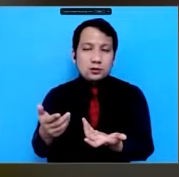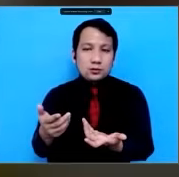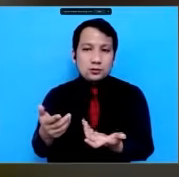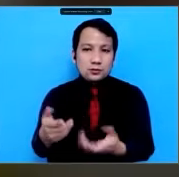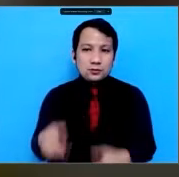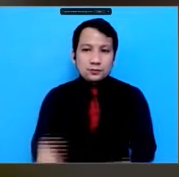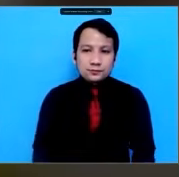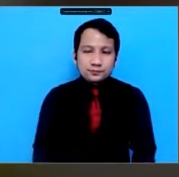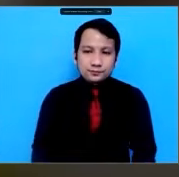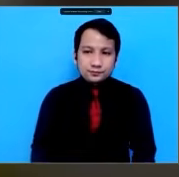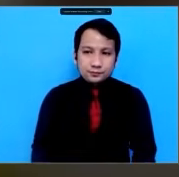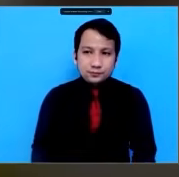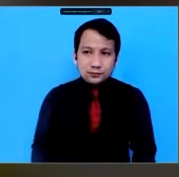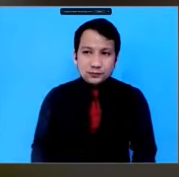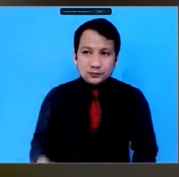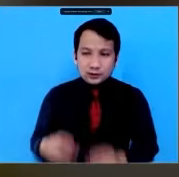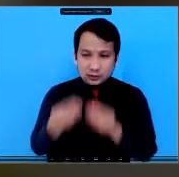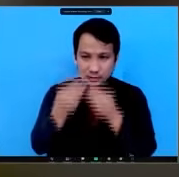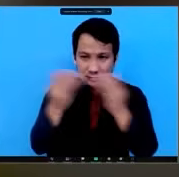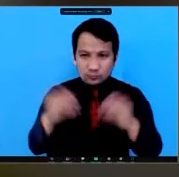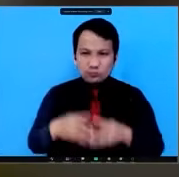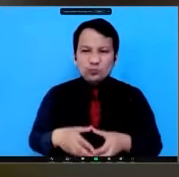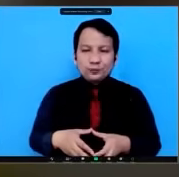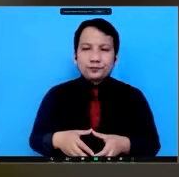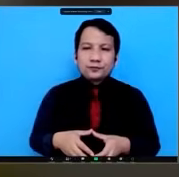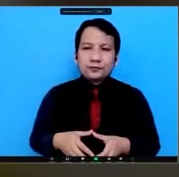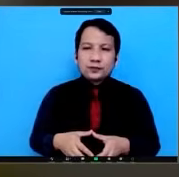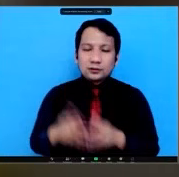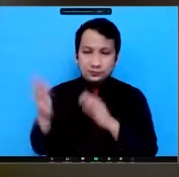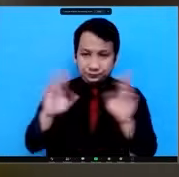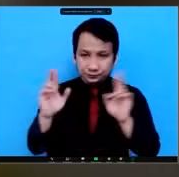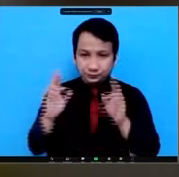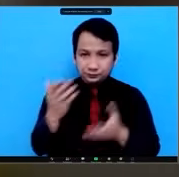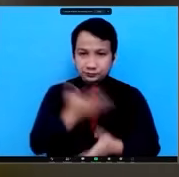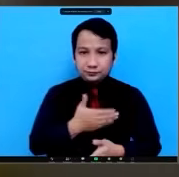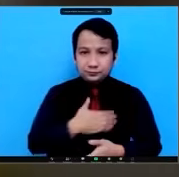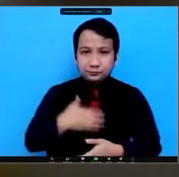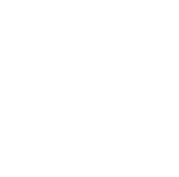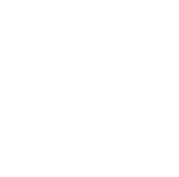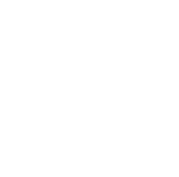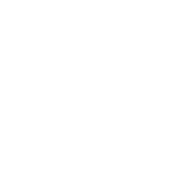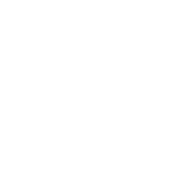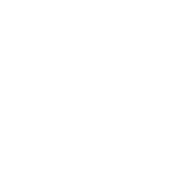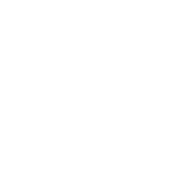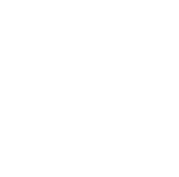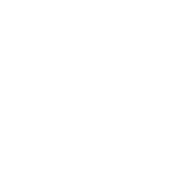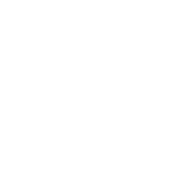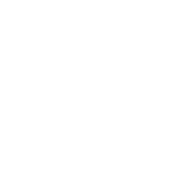Nagbabalita mula sa frontline, Justine Punsalang, News 5.